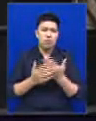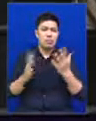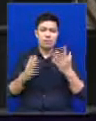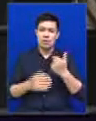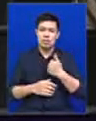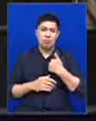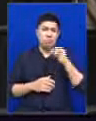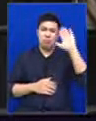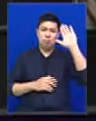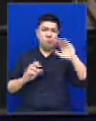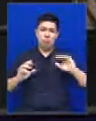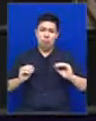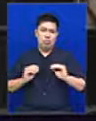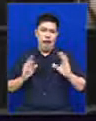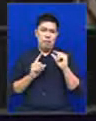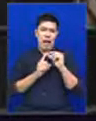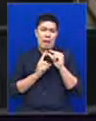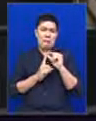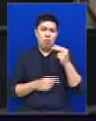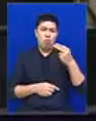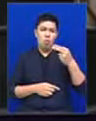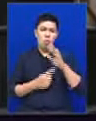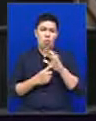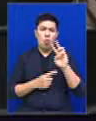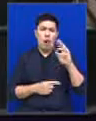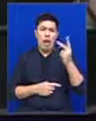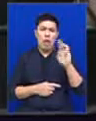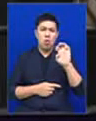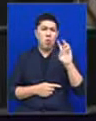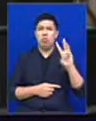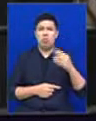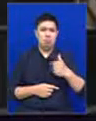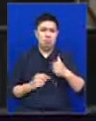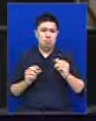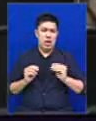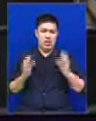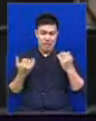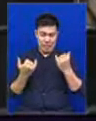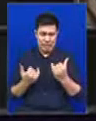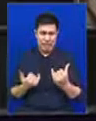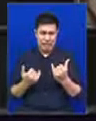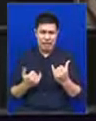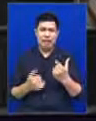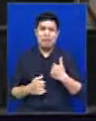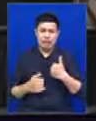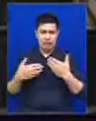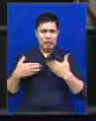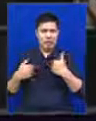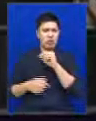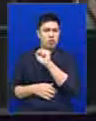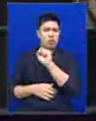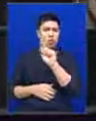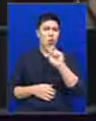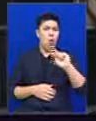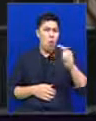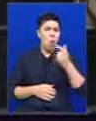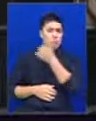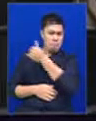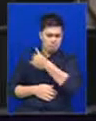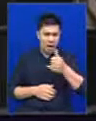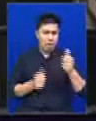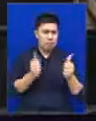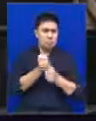ไม่เคยยอมรับคำนี้แต่ครั้งเนี้ยนะครับก็เป็นที่น่ายินดีนะครับว่าสตง.ก็ได้กรุณามาแถลง